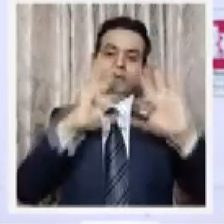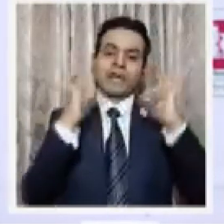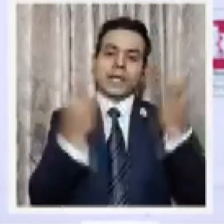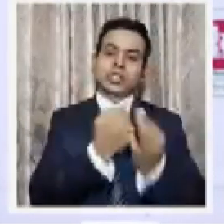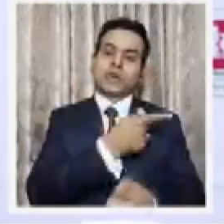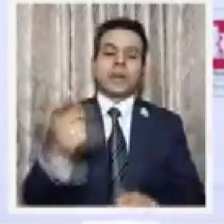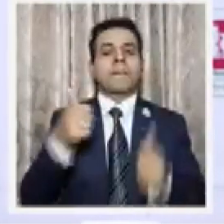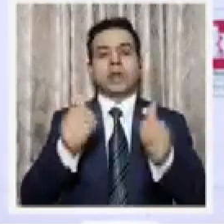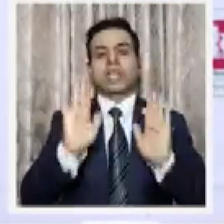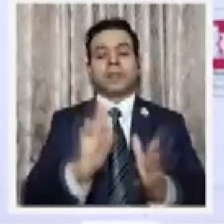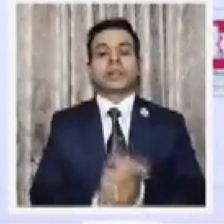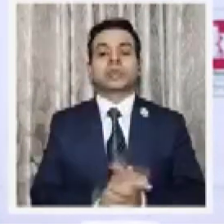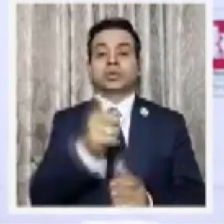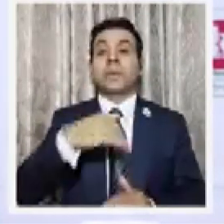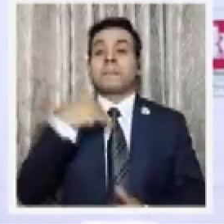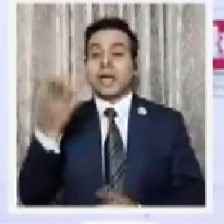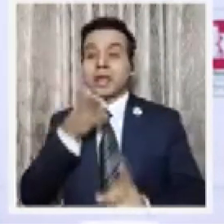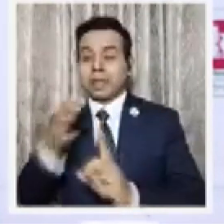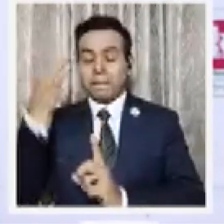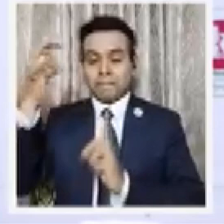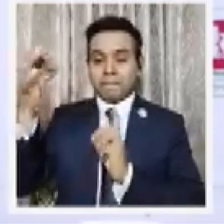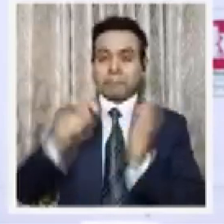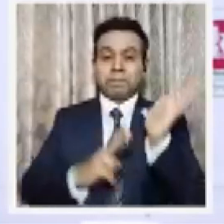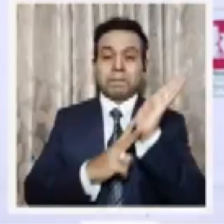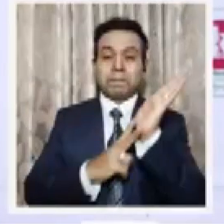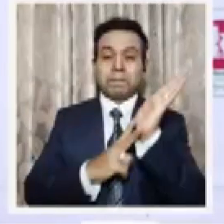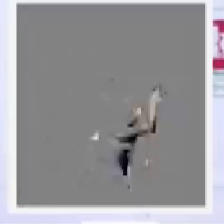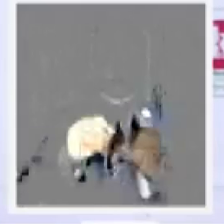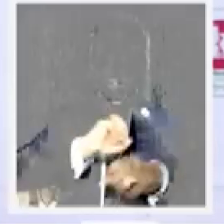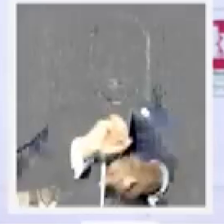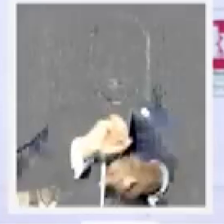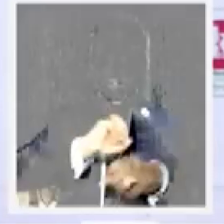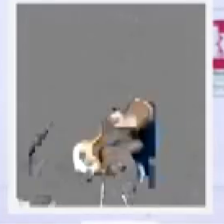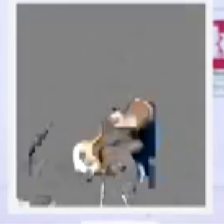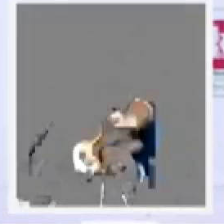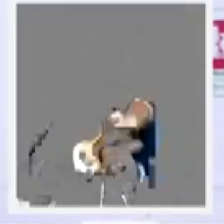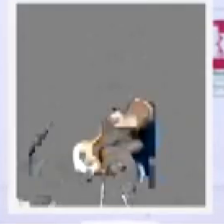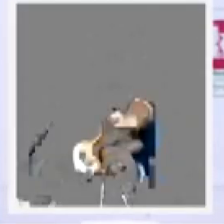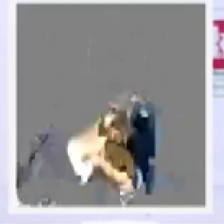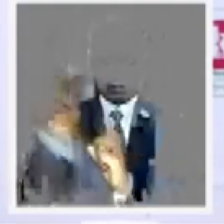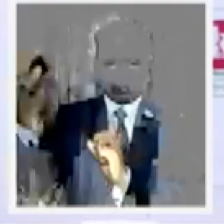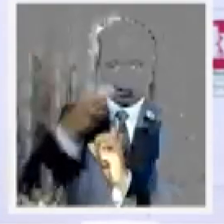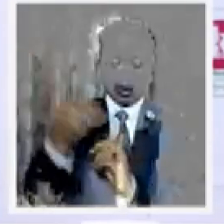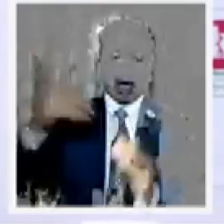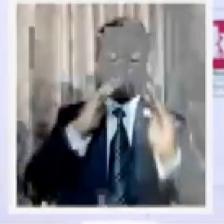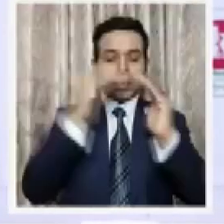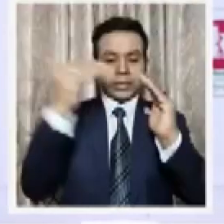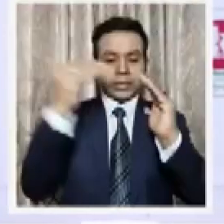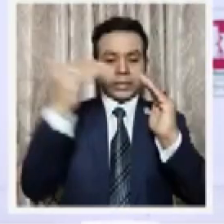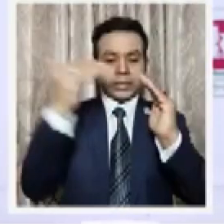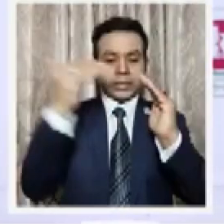সচেতনতা, আপনার সতর্কতা আপনাকে যেমন সুস্থ রাখবে, তেমনি আপনার পরিবারের সকল সদস্যকে সুস্থ রাখবে। নিজে সুস্থ রেখে